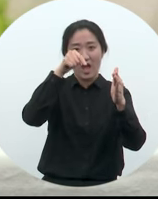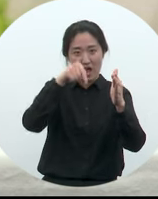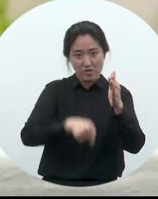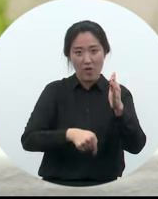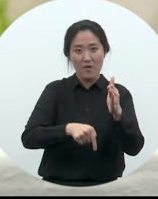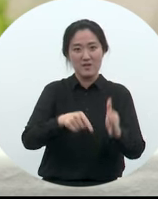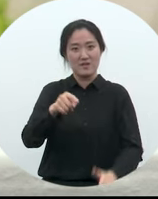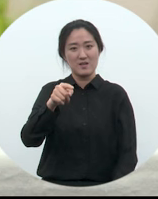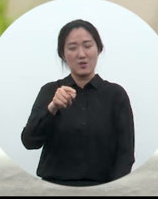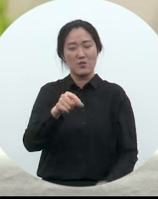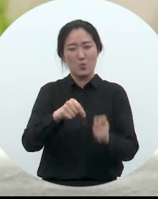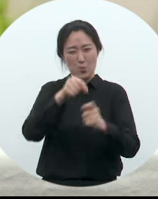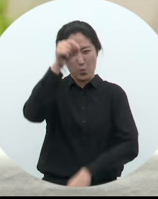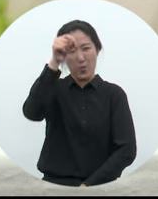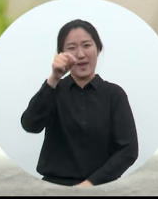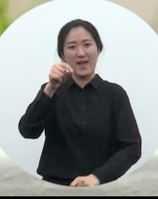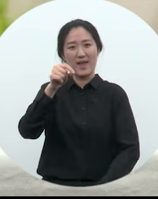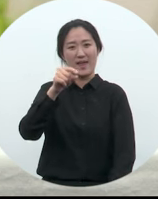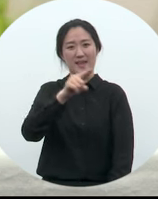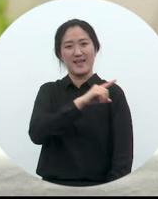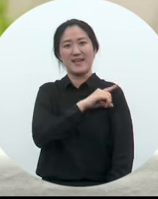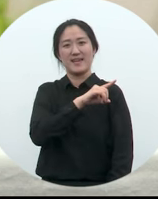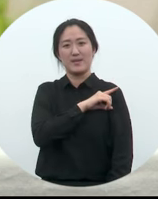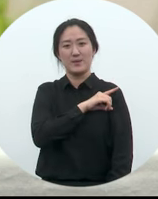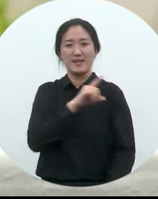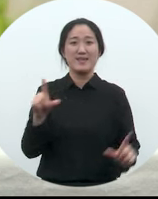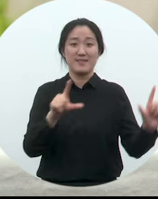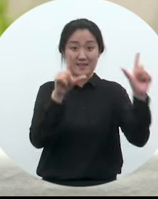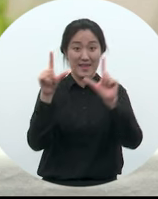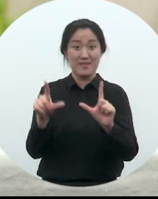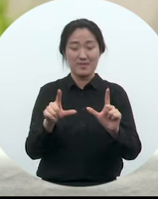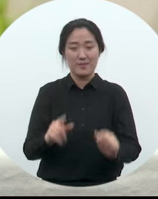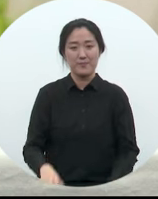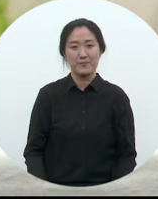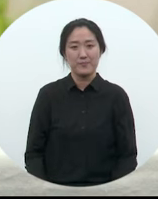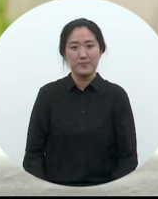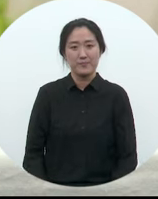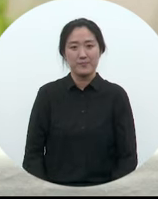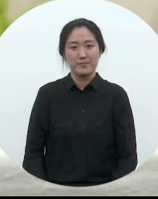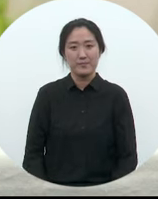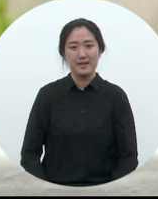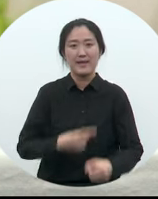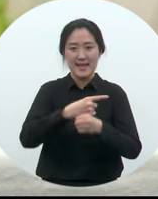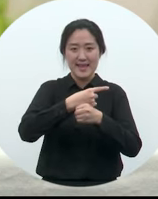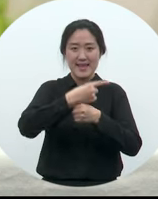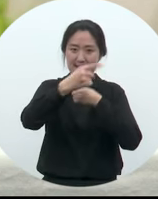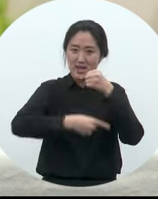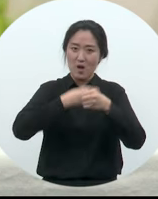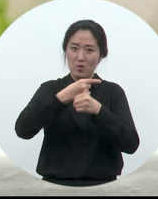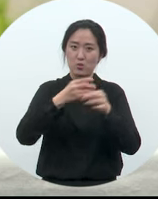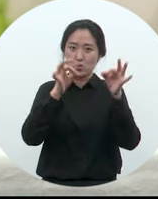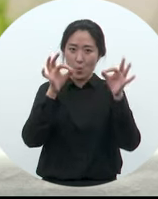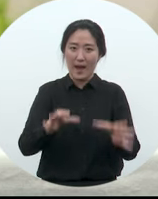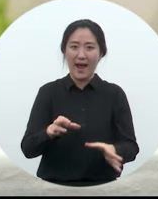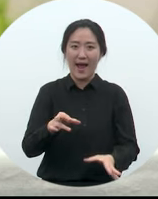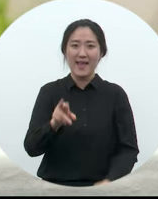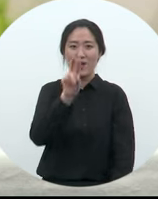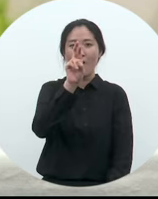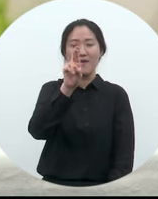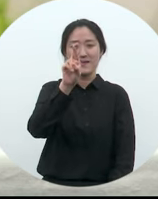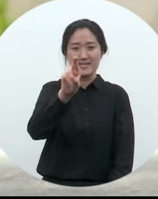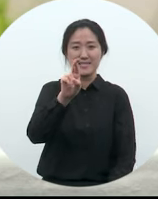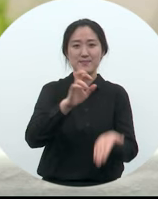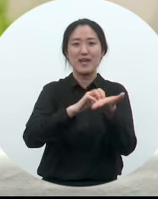경우에는 돌아가시기 10년 전에 조선왕조의 실록에 보면은 1년에 20근 내 인삼을